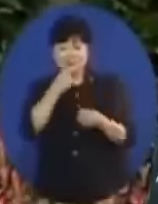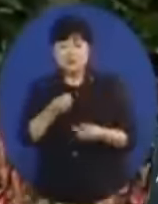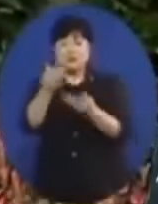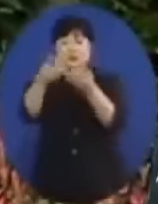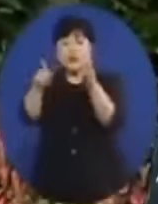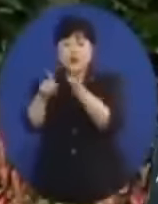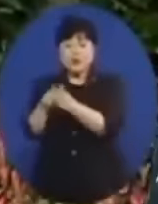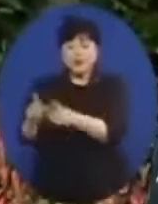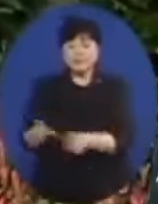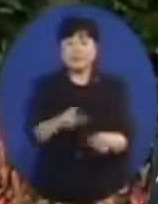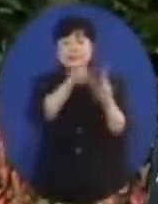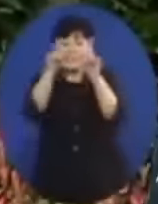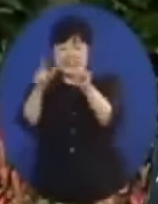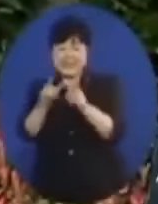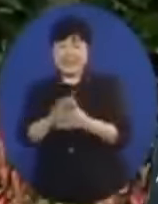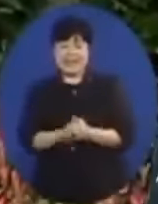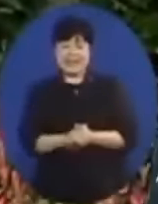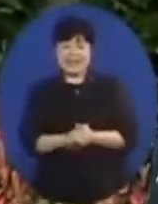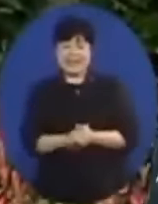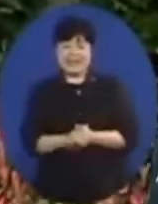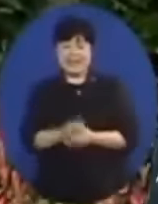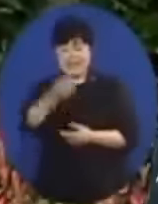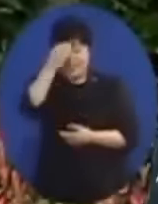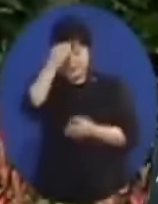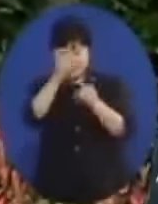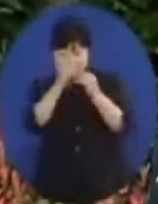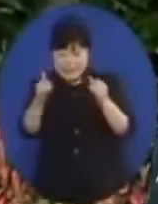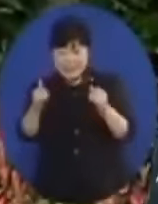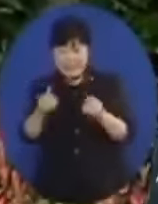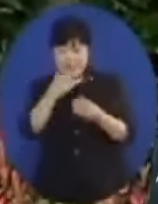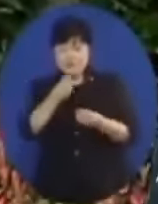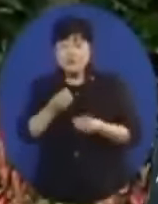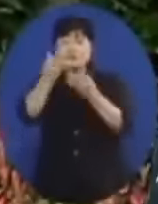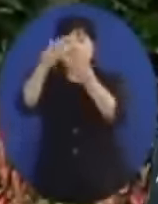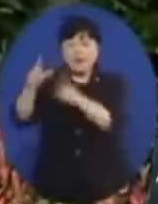축복하기 위한 생활을 그리스도인들은 해야 되는 것입니다.